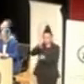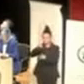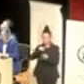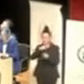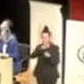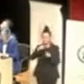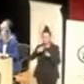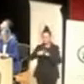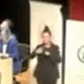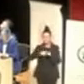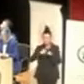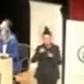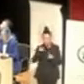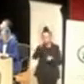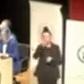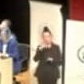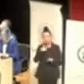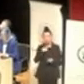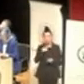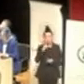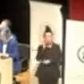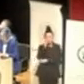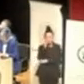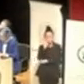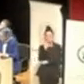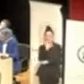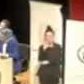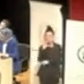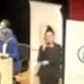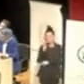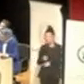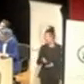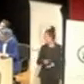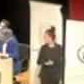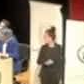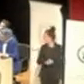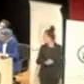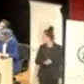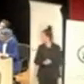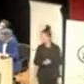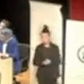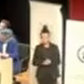bir araya getireceğiz ve öyle veda edeceğiz konuşan kitaplık olarak.